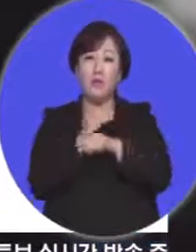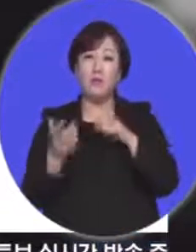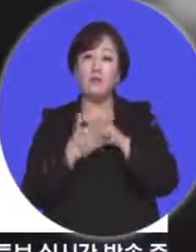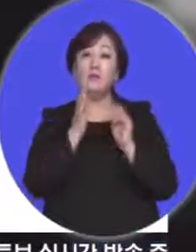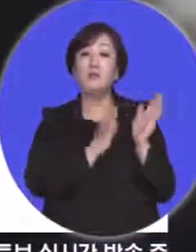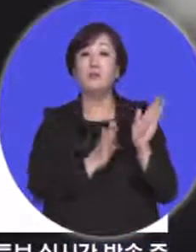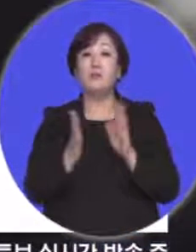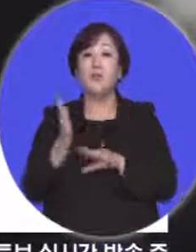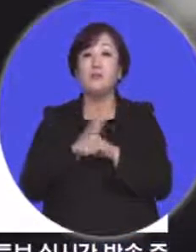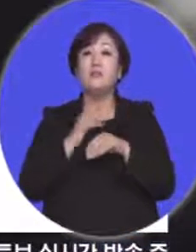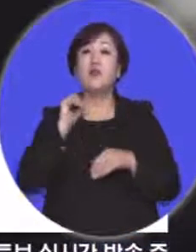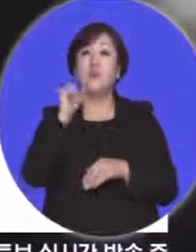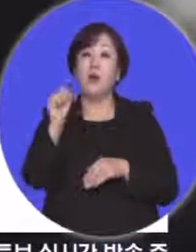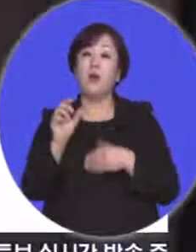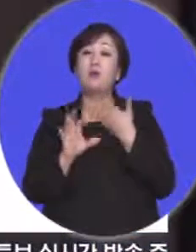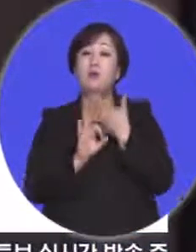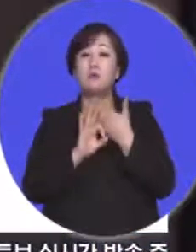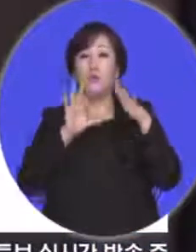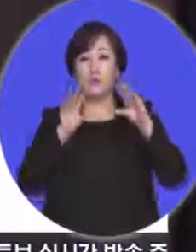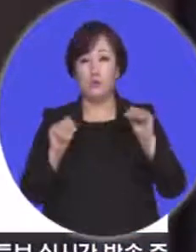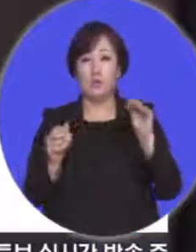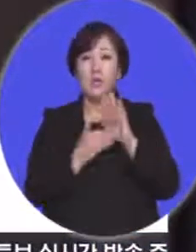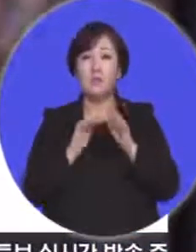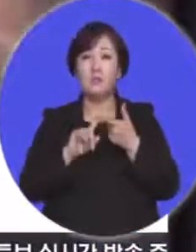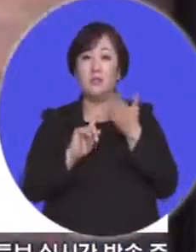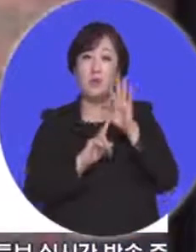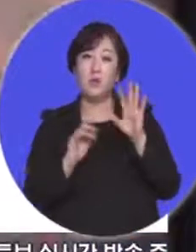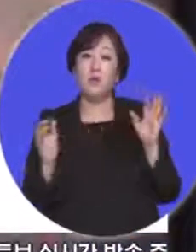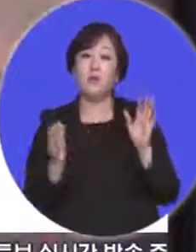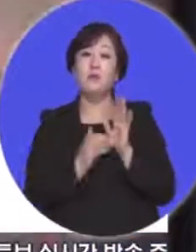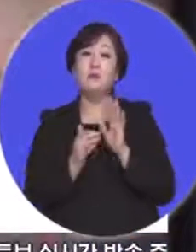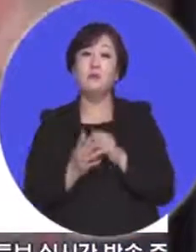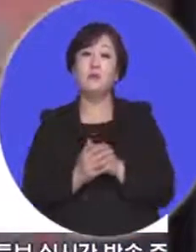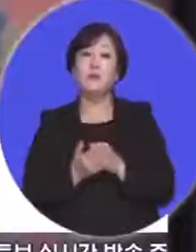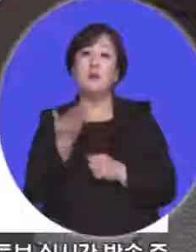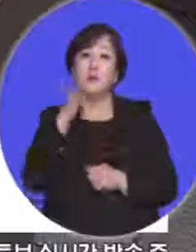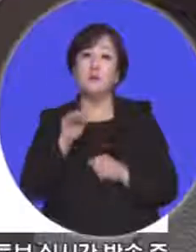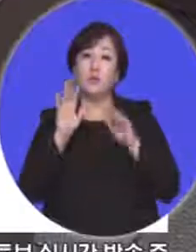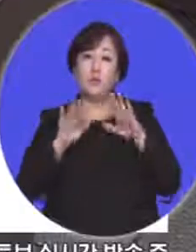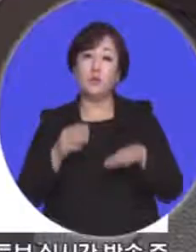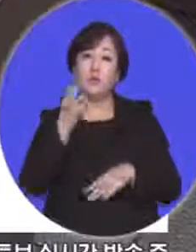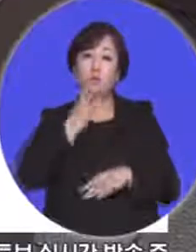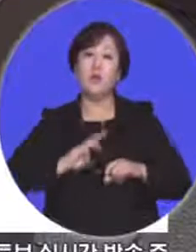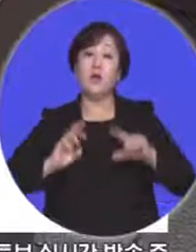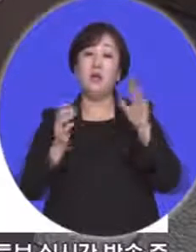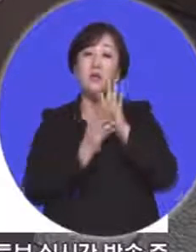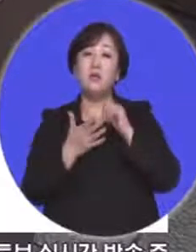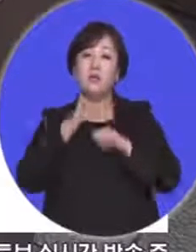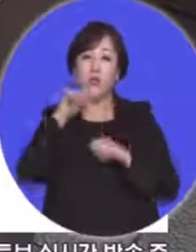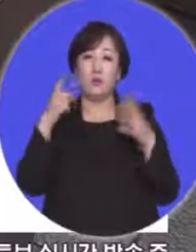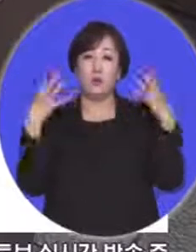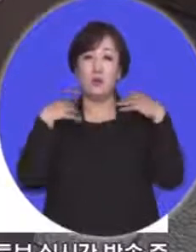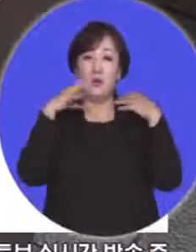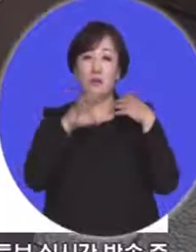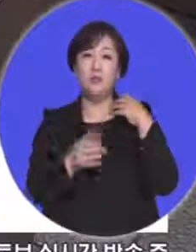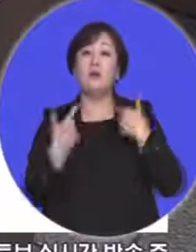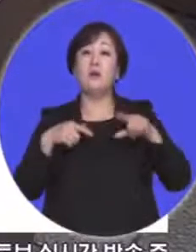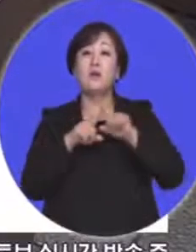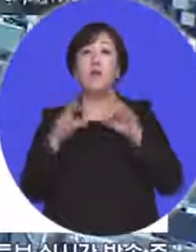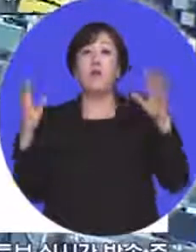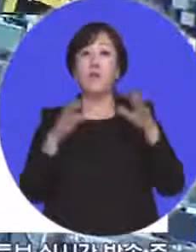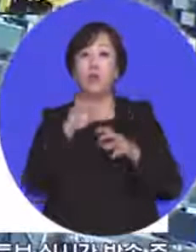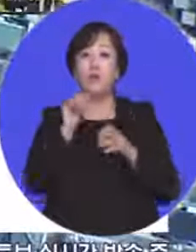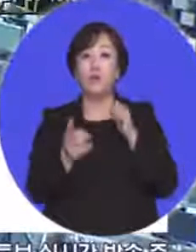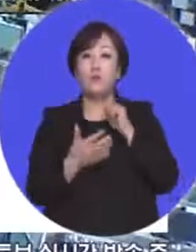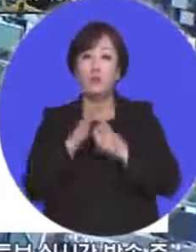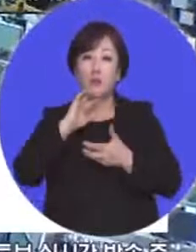한 만큼 파업을 일시 중단했다고 밝혔습니다. 하지만 오는 13일 열리는 구청장 군수협의회에서